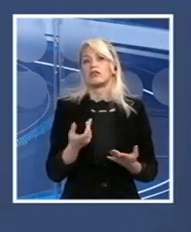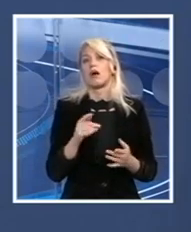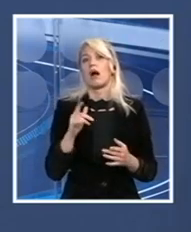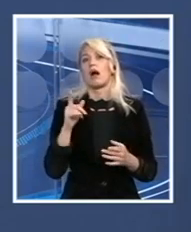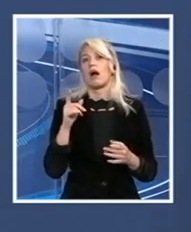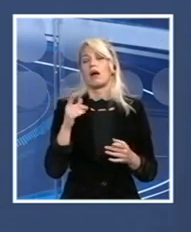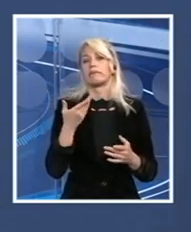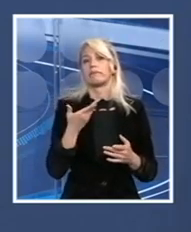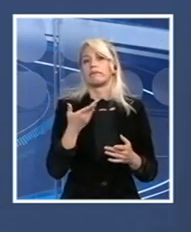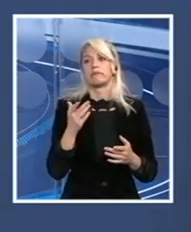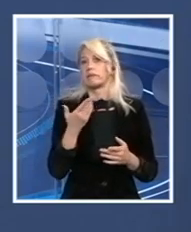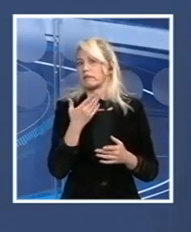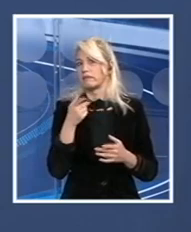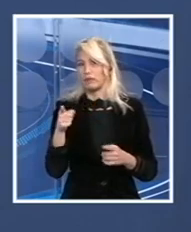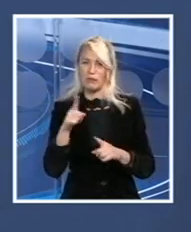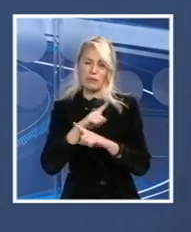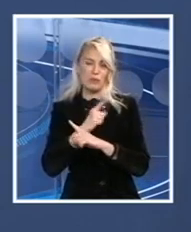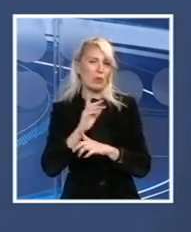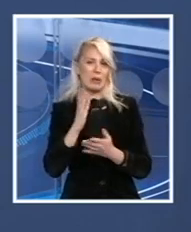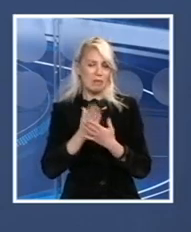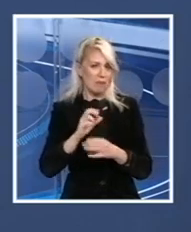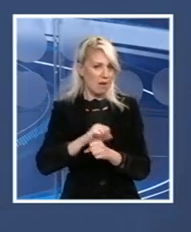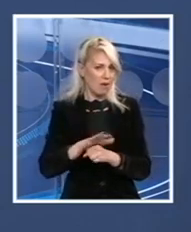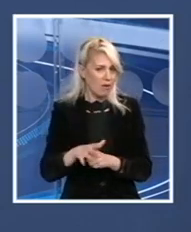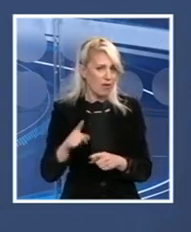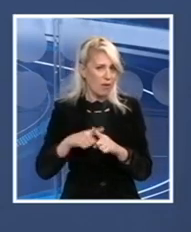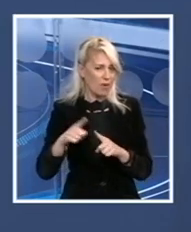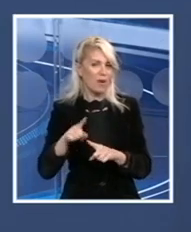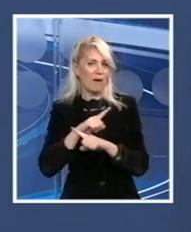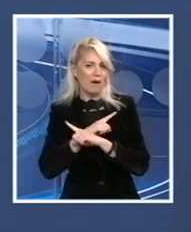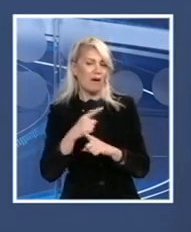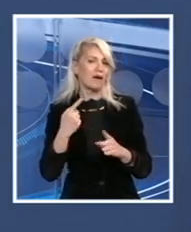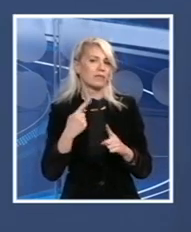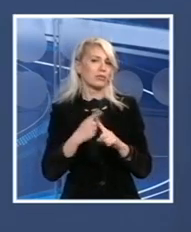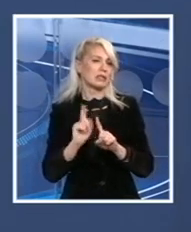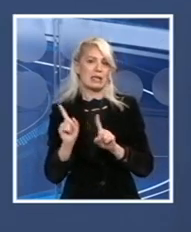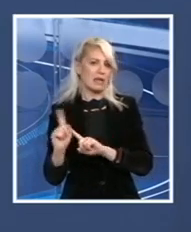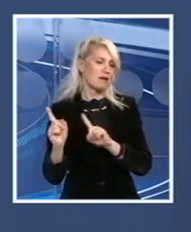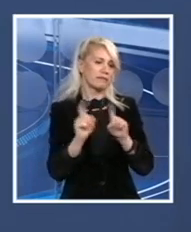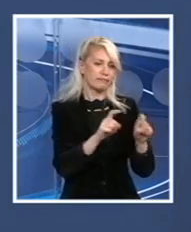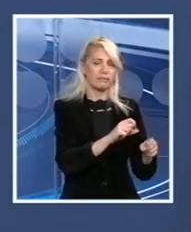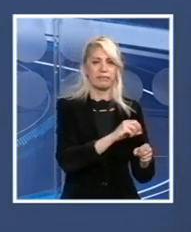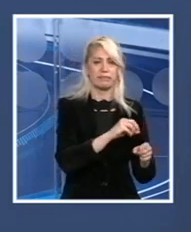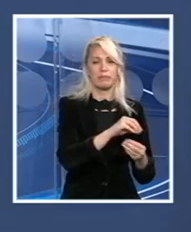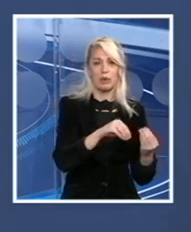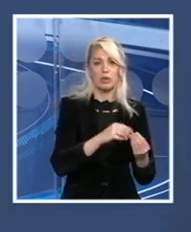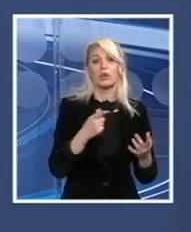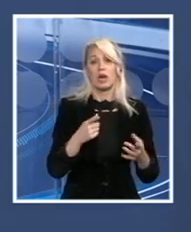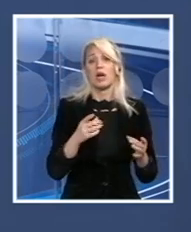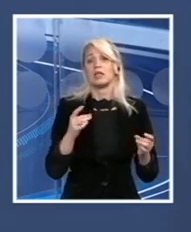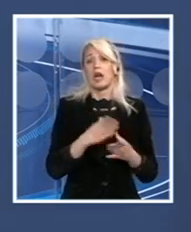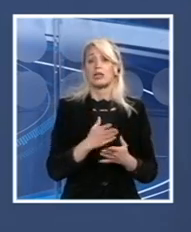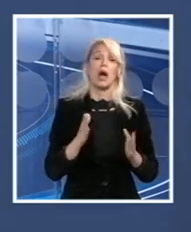potvrđeno da nema infekciju. Ono što bi bila greška da je osoba koja